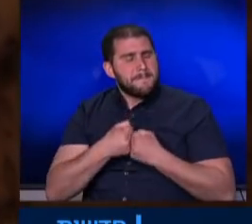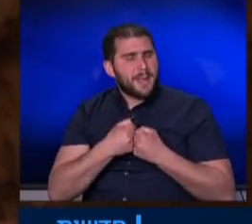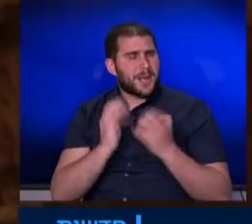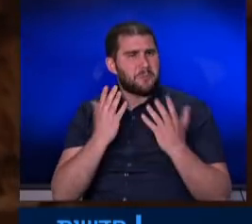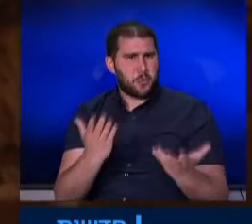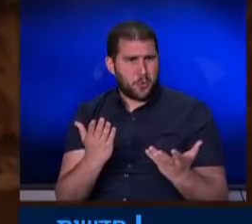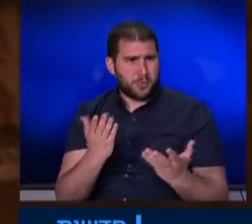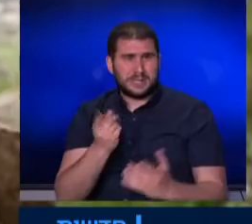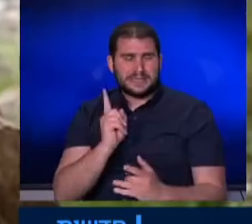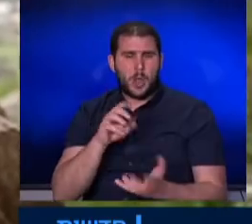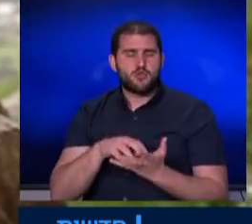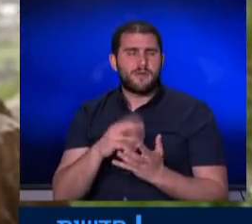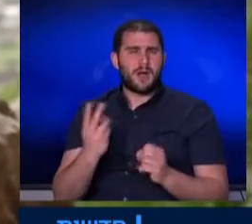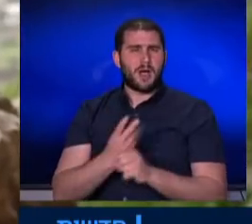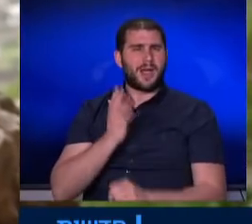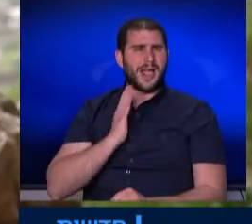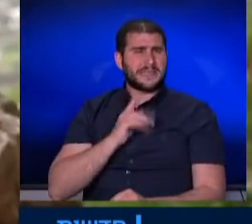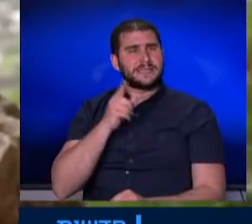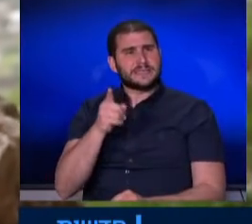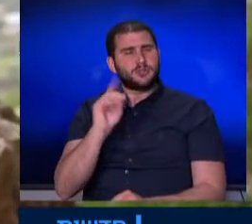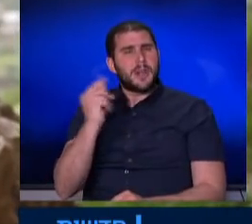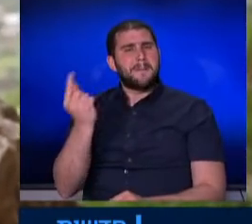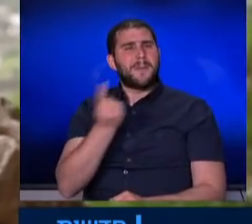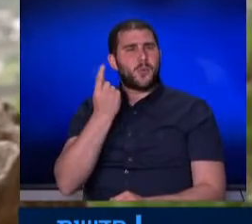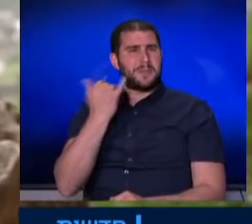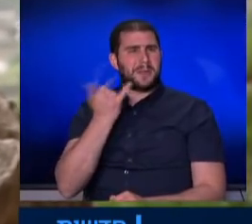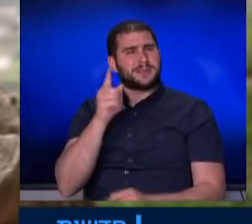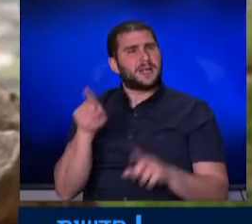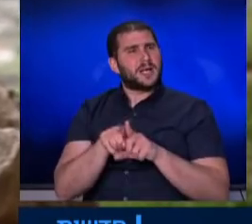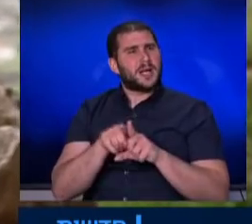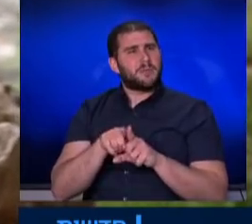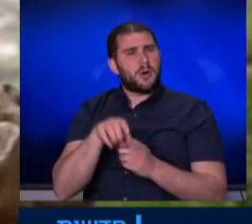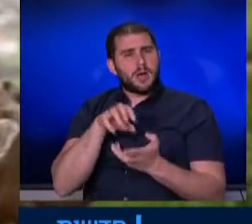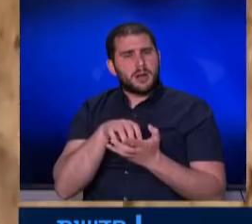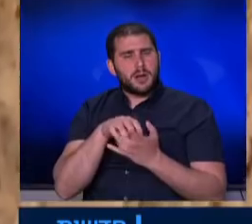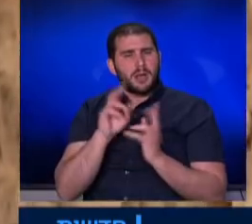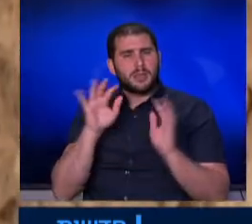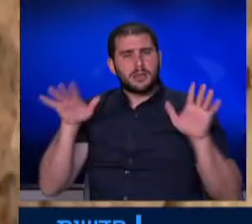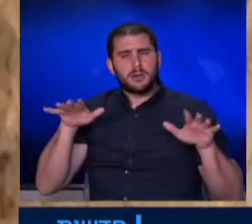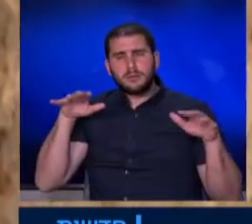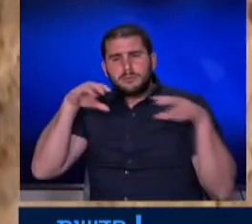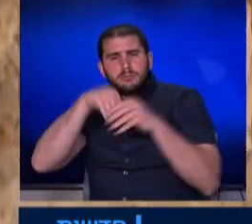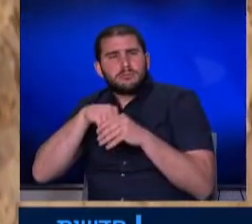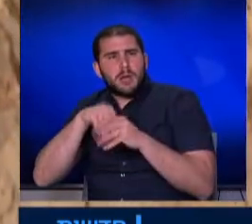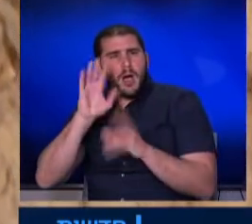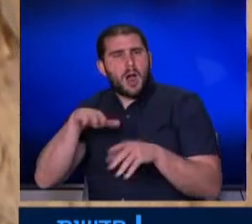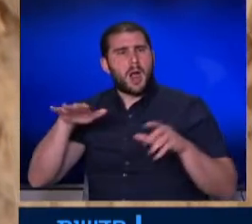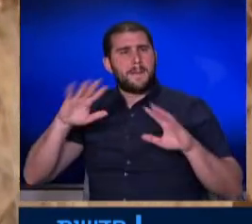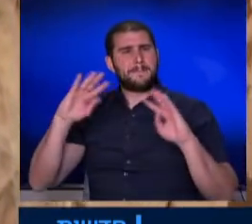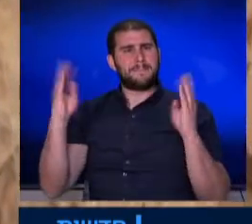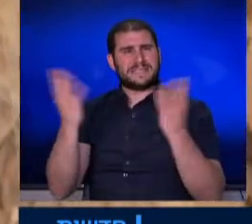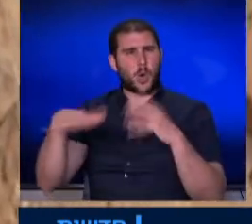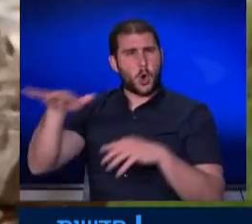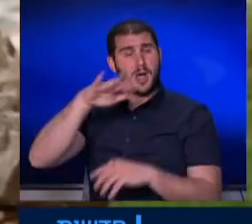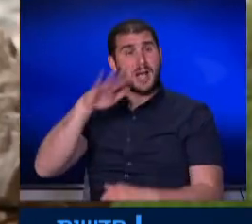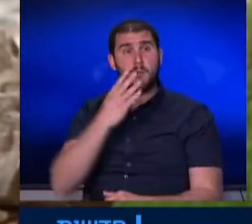מאתגר. זה לא יישוב קלאסי, זה יישוב של מתבודדים. זה כמו איזשהו קן עיתים שנמצא על המצוק. גם